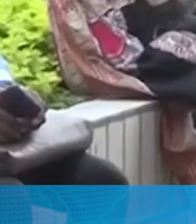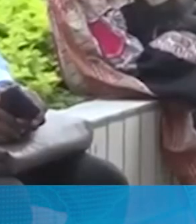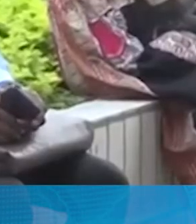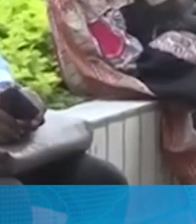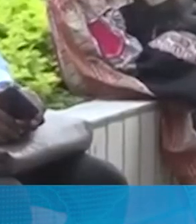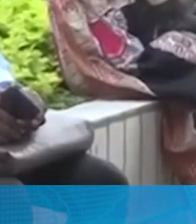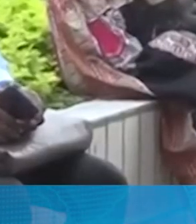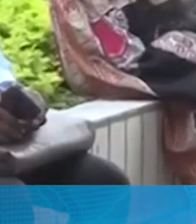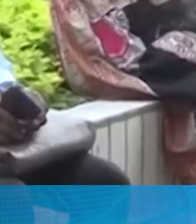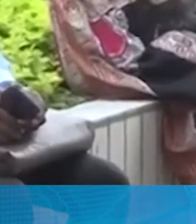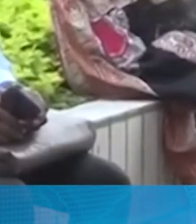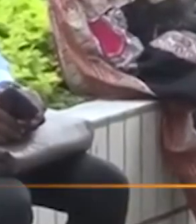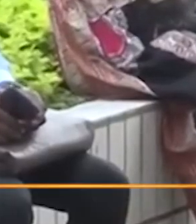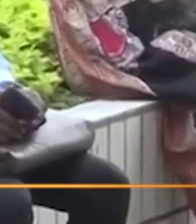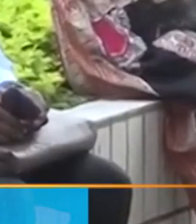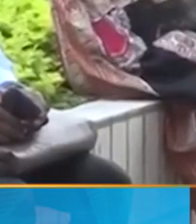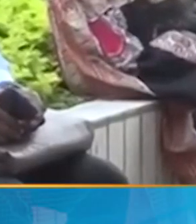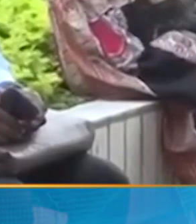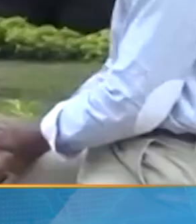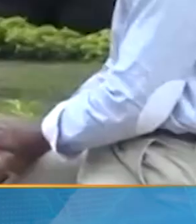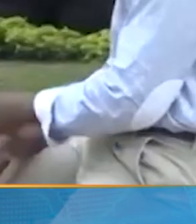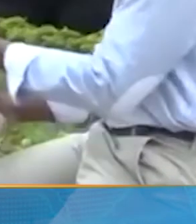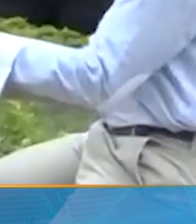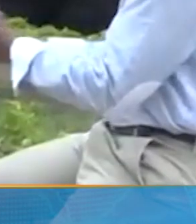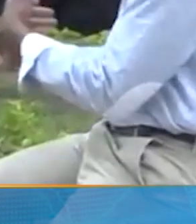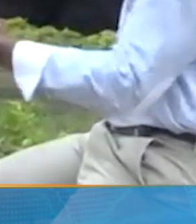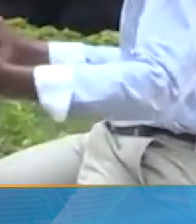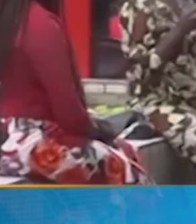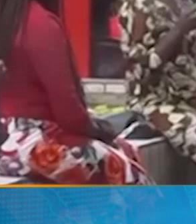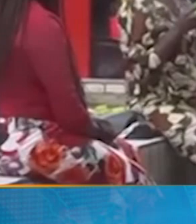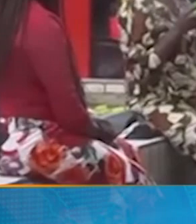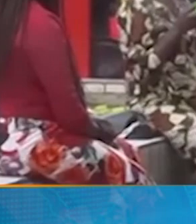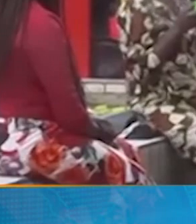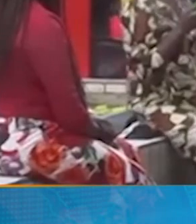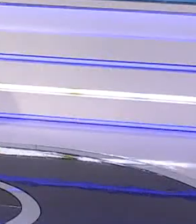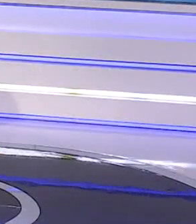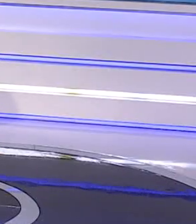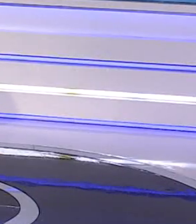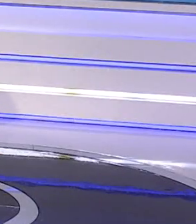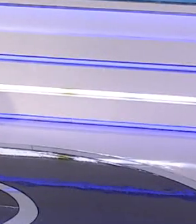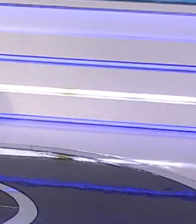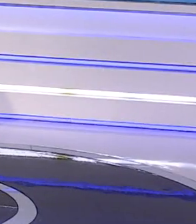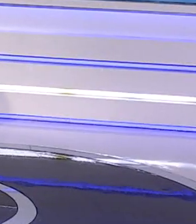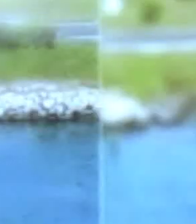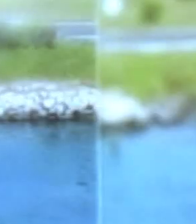Mokoko. Ils disent être déterminés. Leur campagne ira jusqu'au bout.